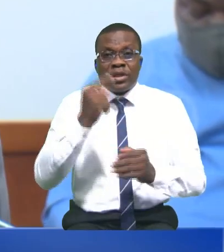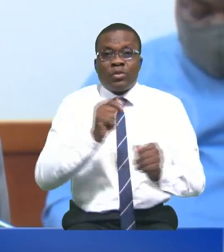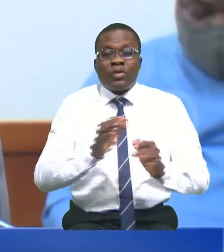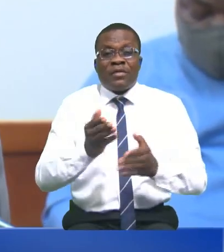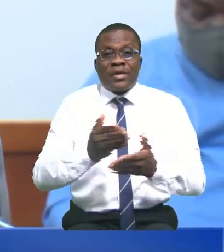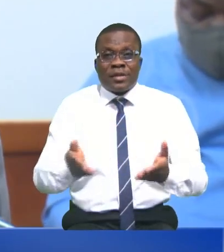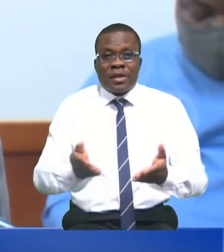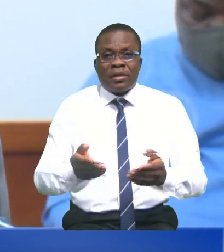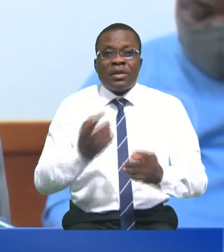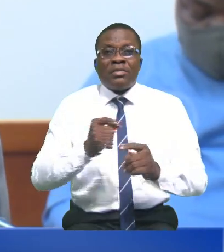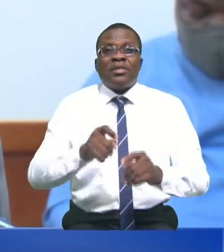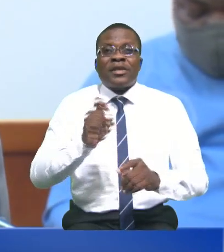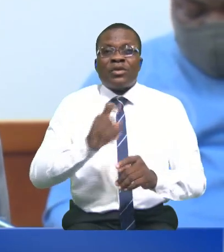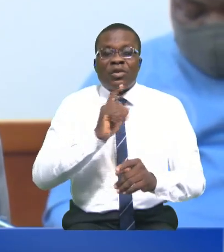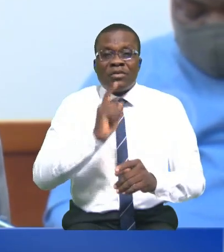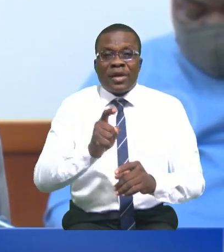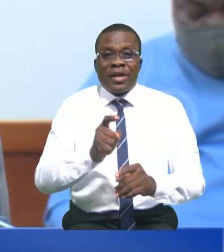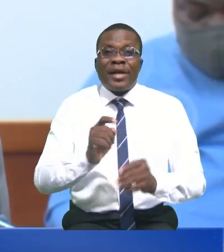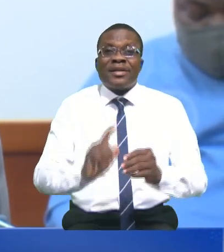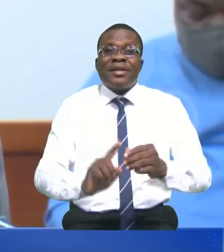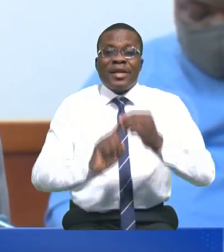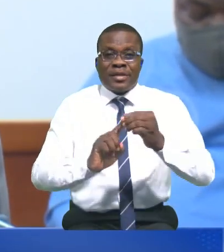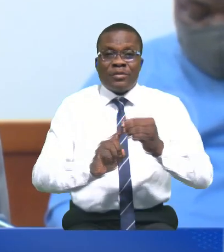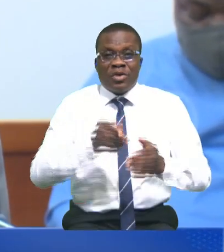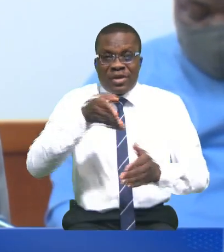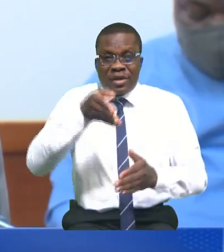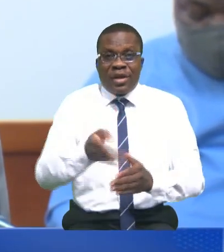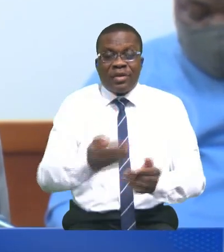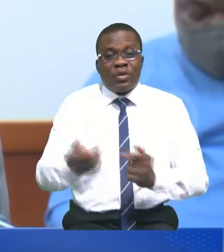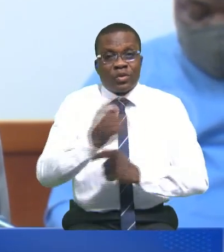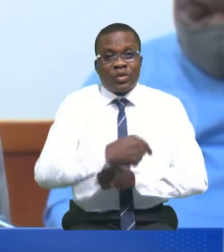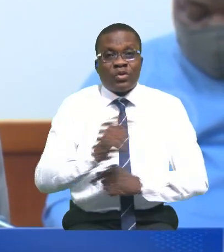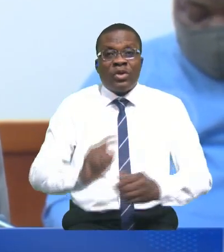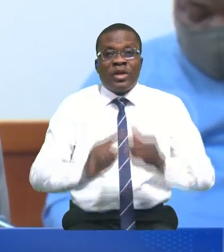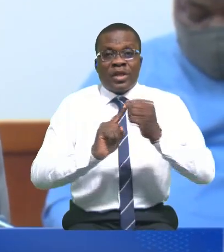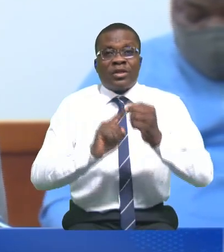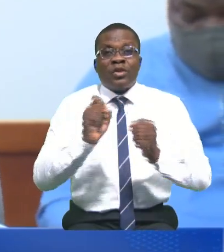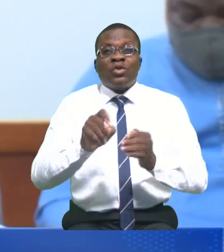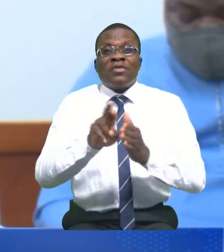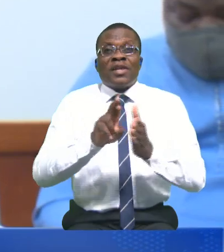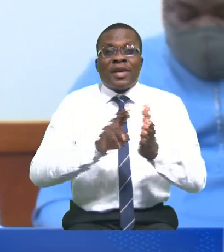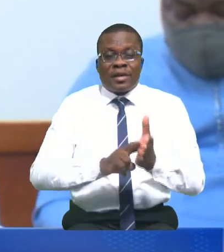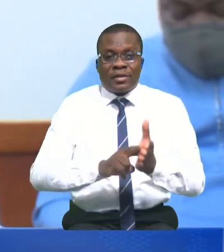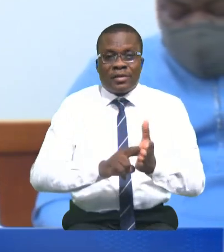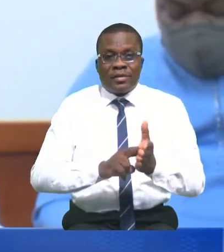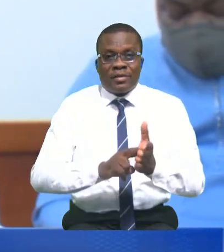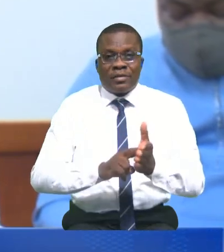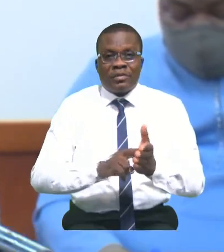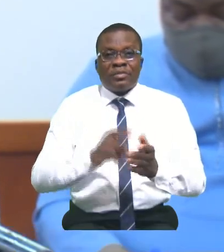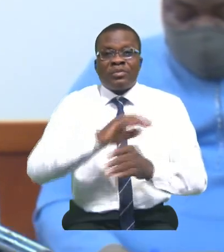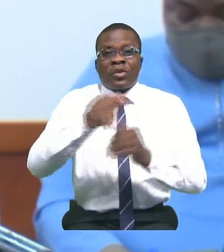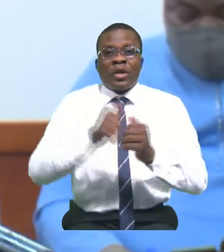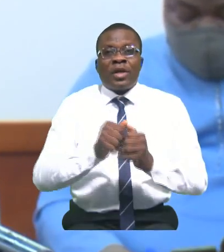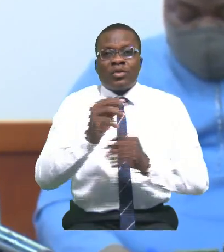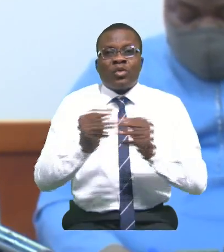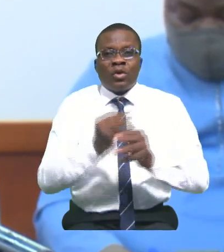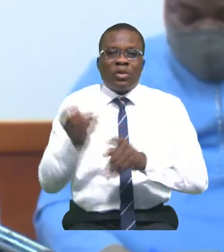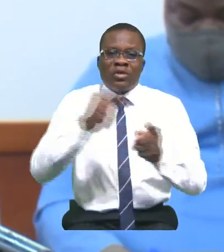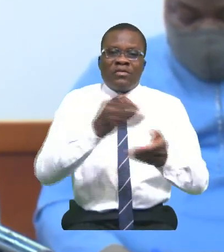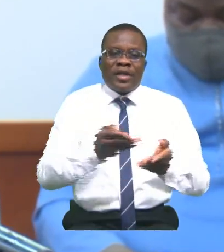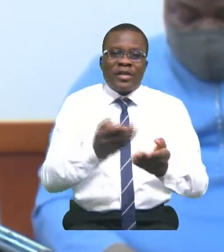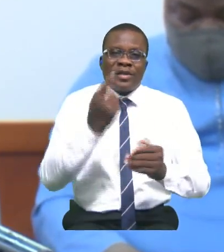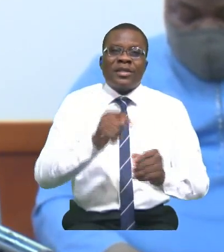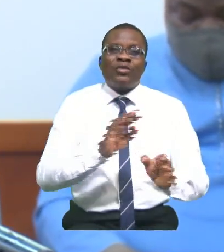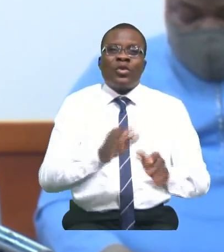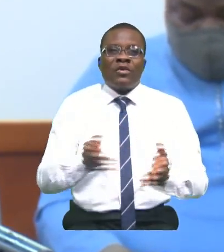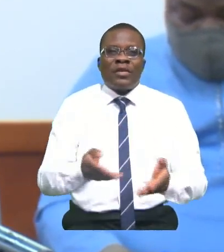mais ça devait être l'exception et là aujourd'hui l'exception dev la règle et tout le monde vient ici pour faire cette formalité